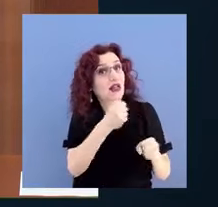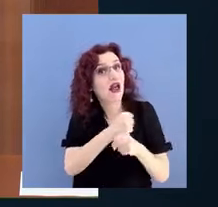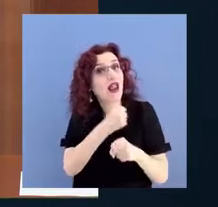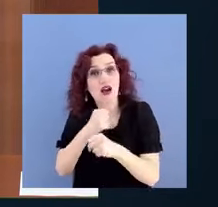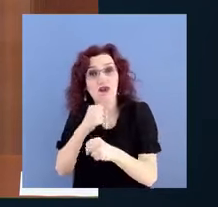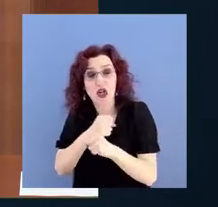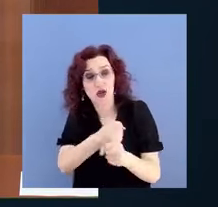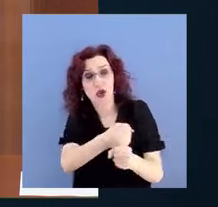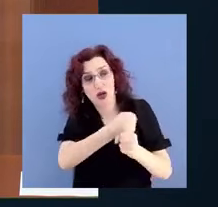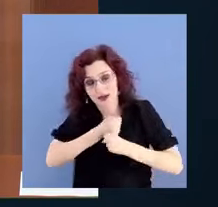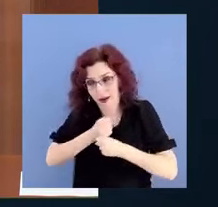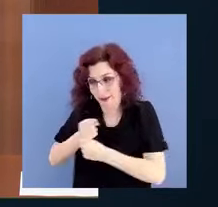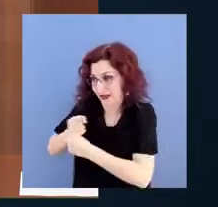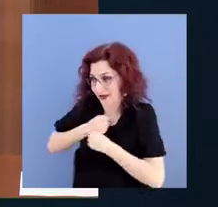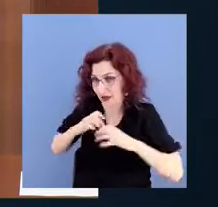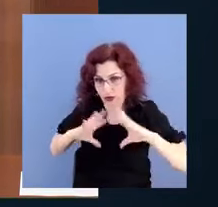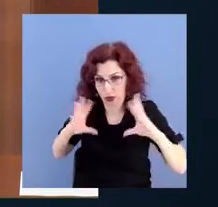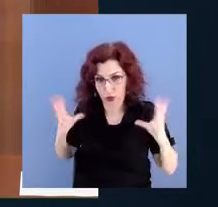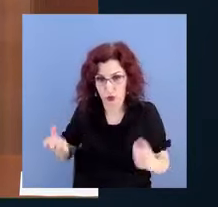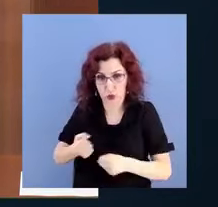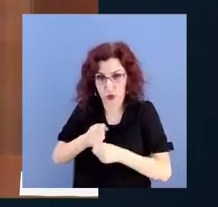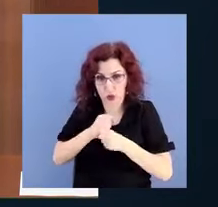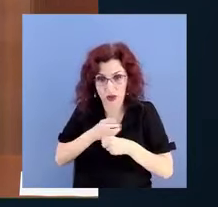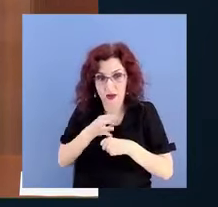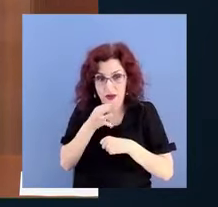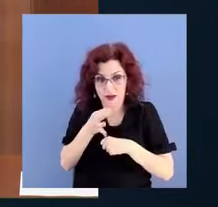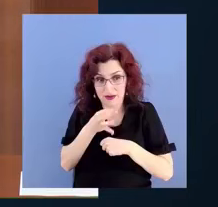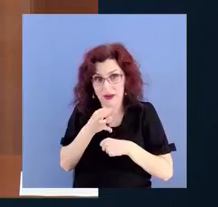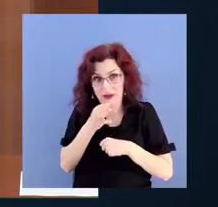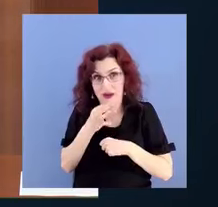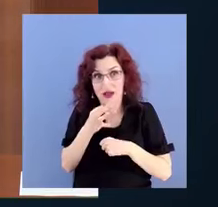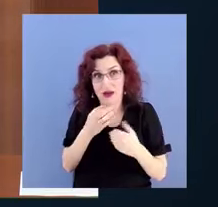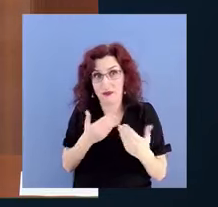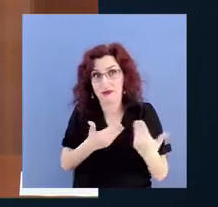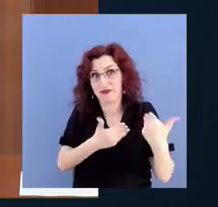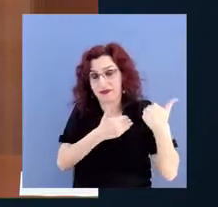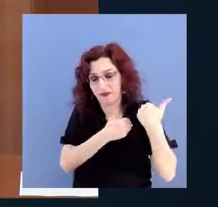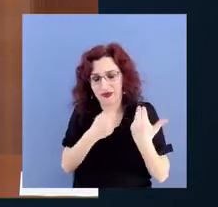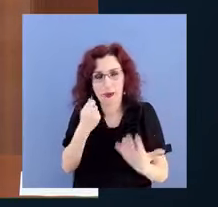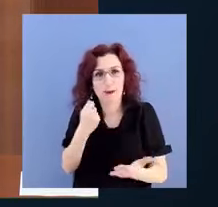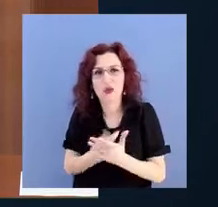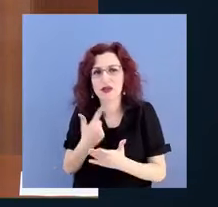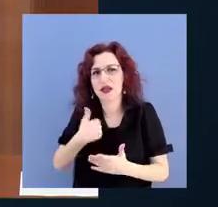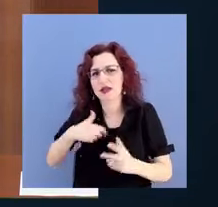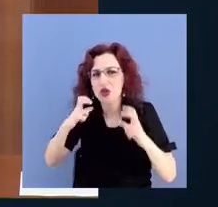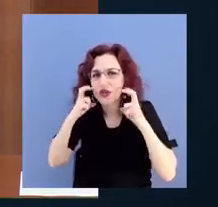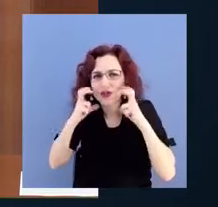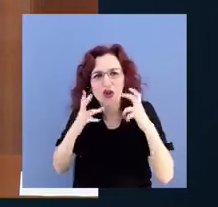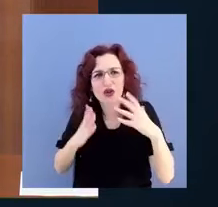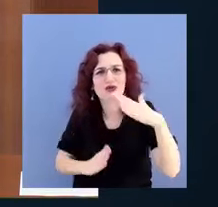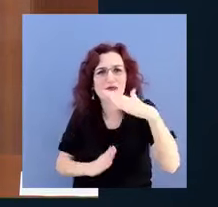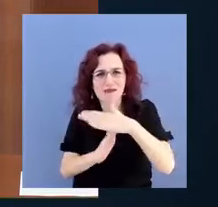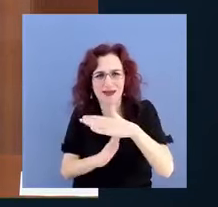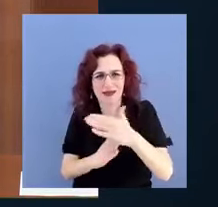un impegno veramente forte e importante e almeno per quanto ci riguarda ce la stiamo mettendo tutta grazie